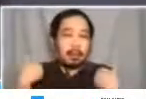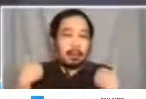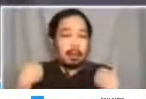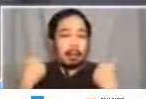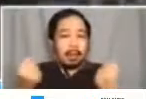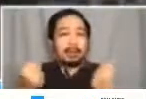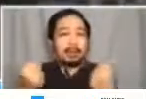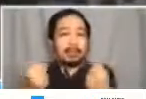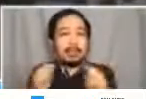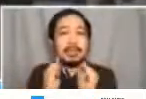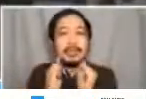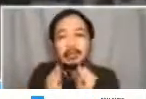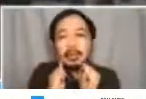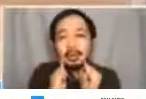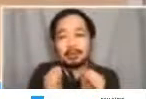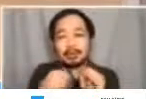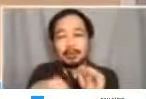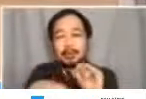so far.